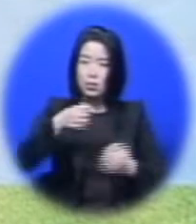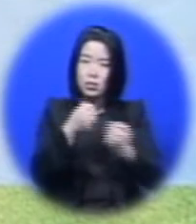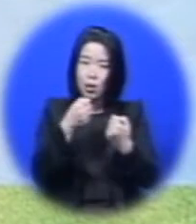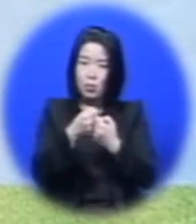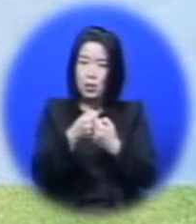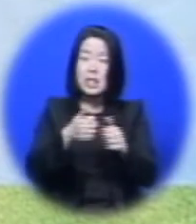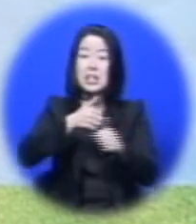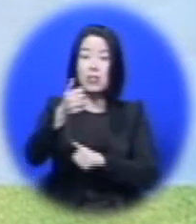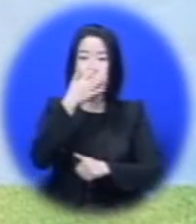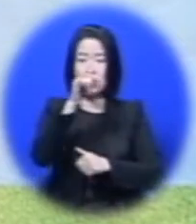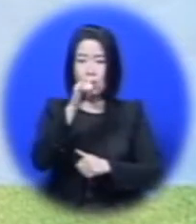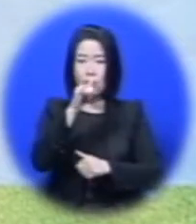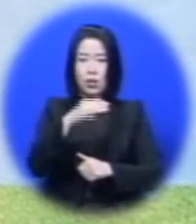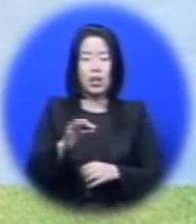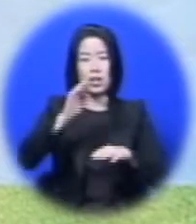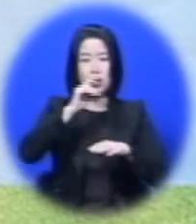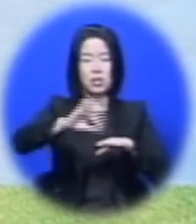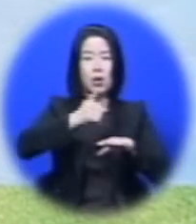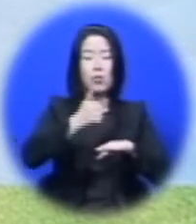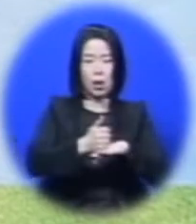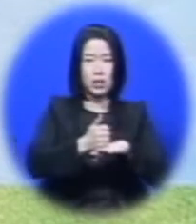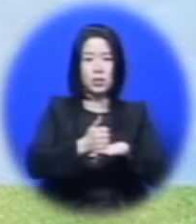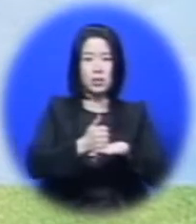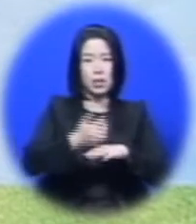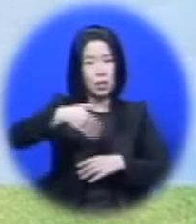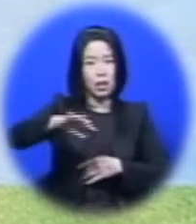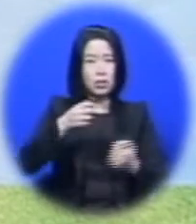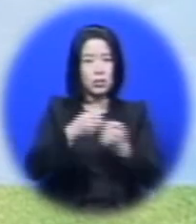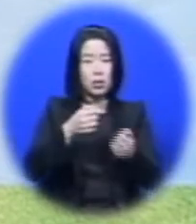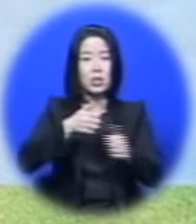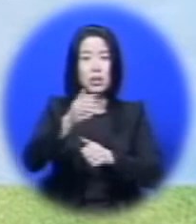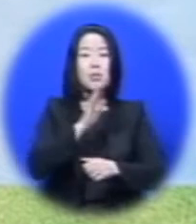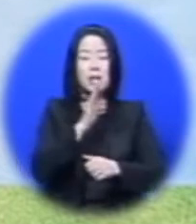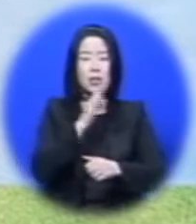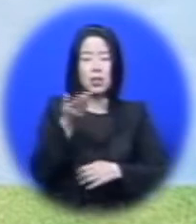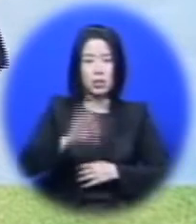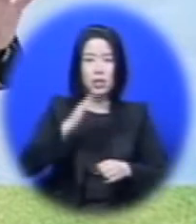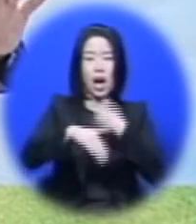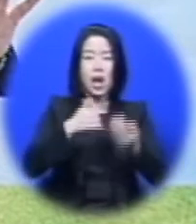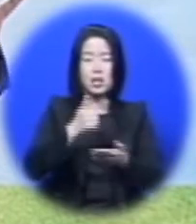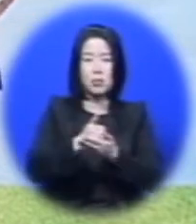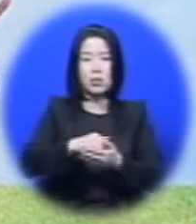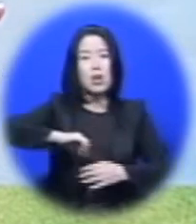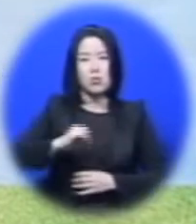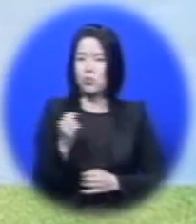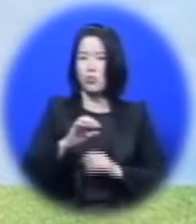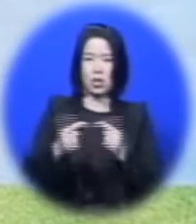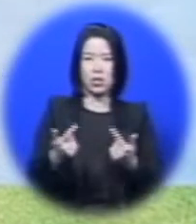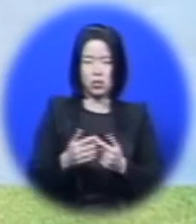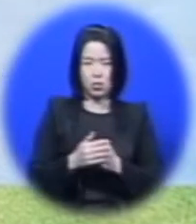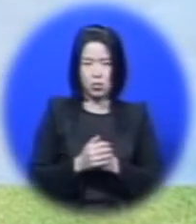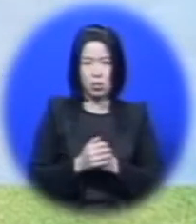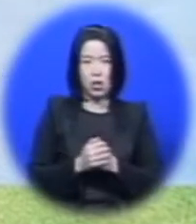이겼습니다. 그런데 하나님의 명령을 순종하지 않았어요. 다 죽이라고 했던 것을